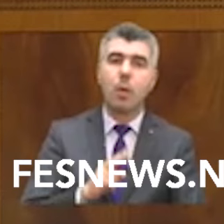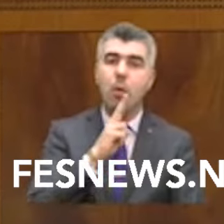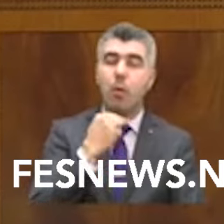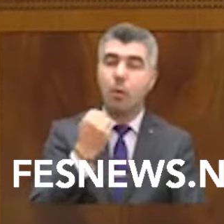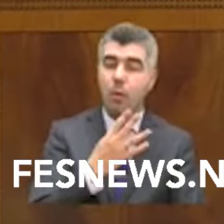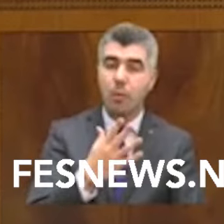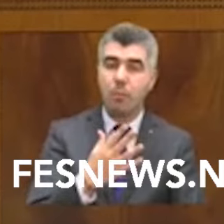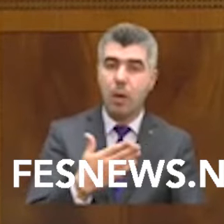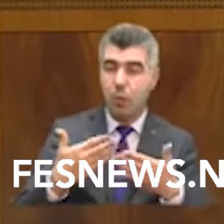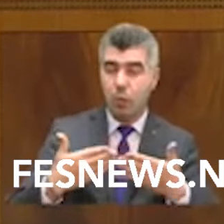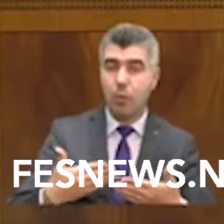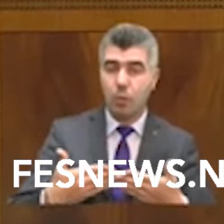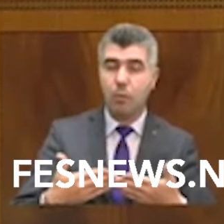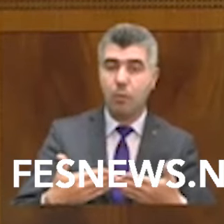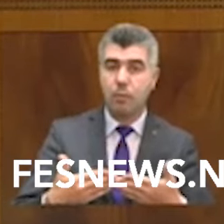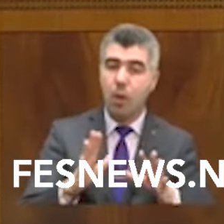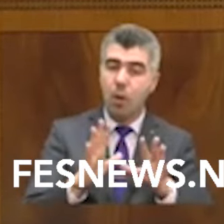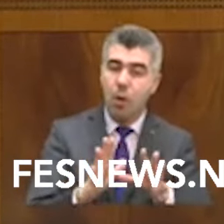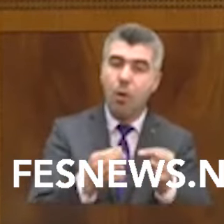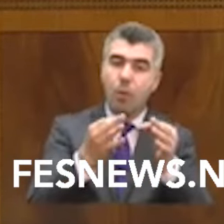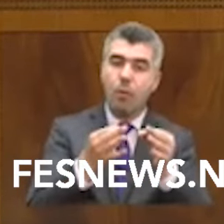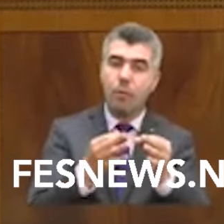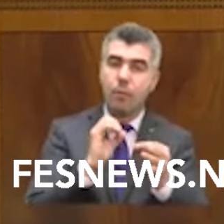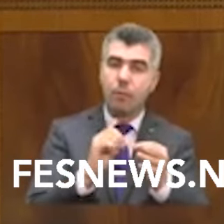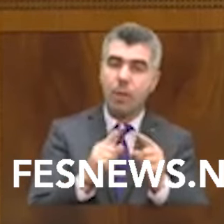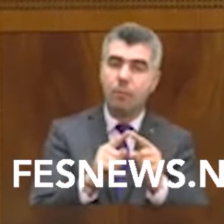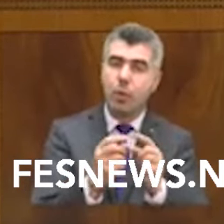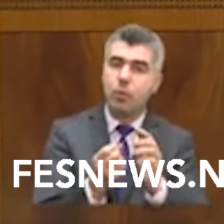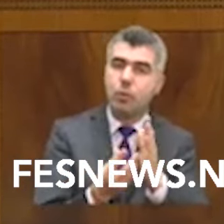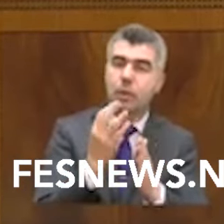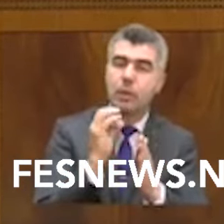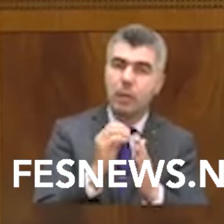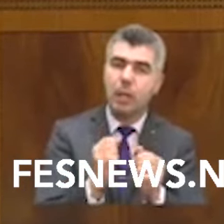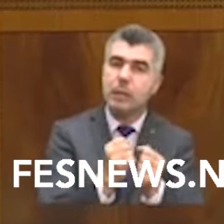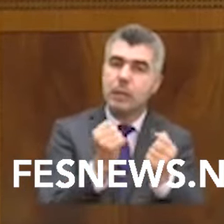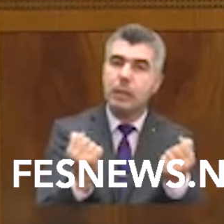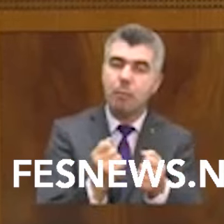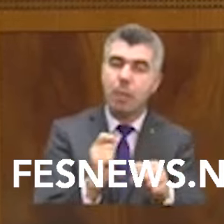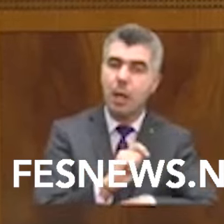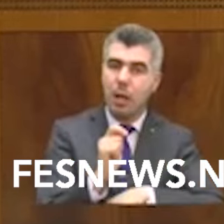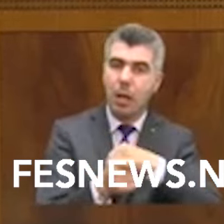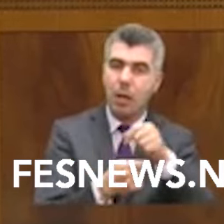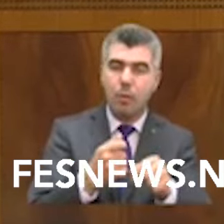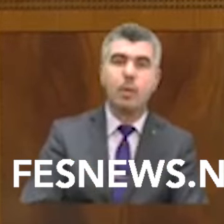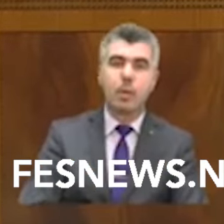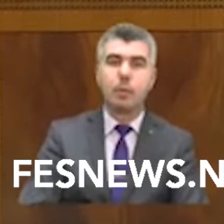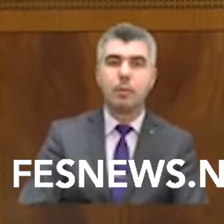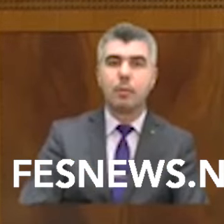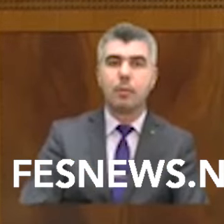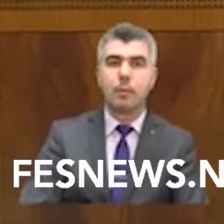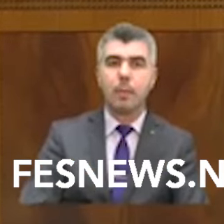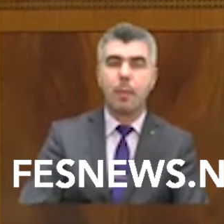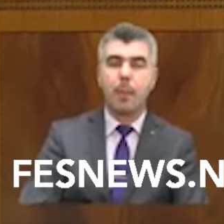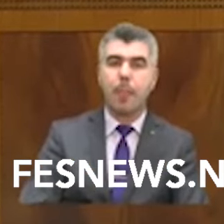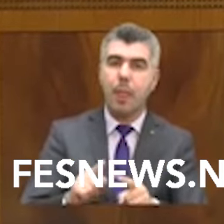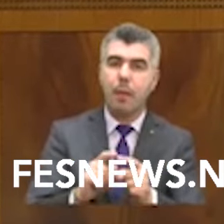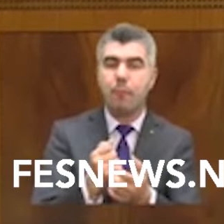انها توجد الحلول باش نطوروا التنميه في العالم القروي